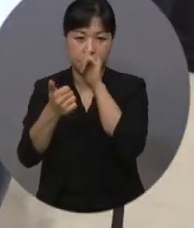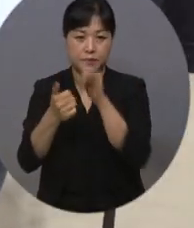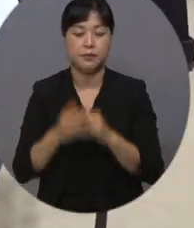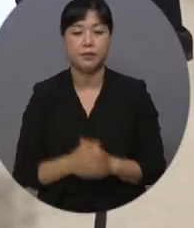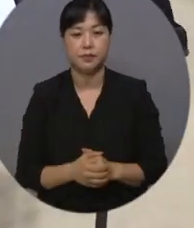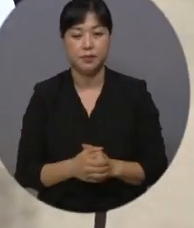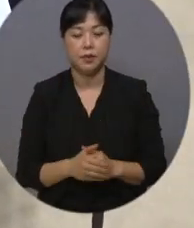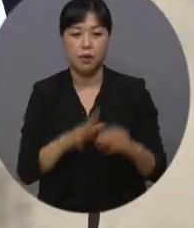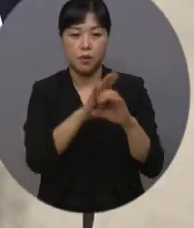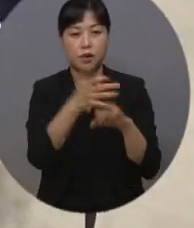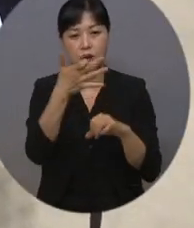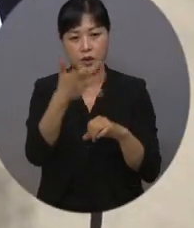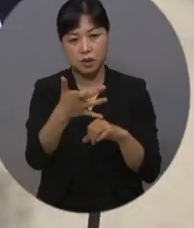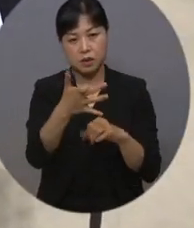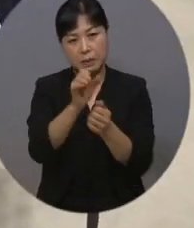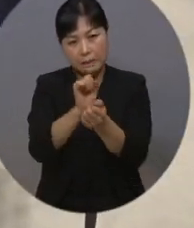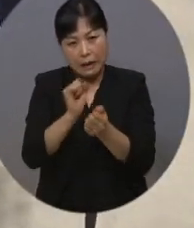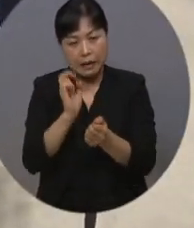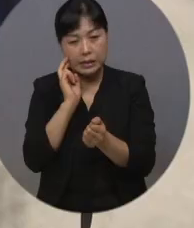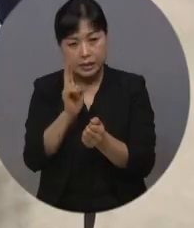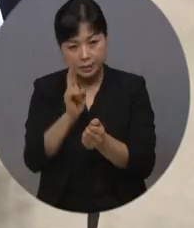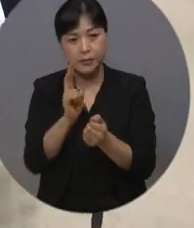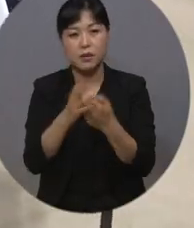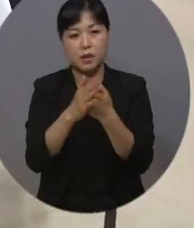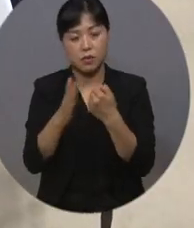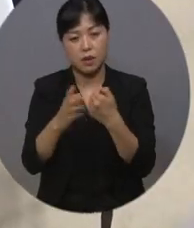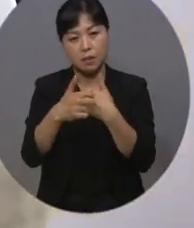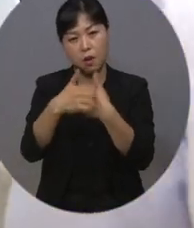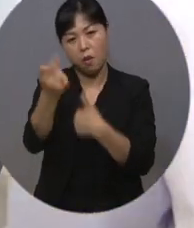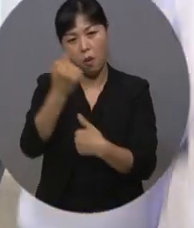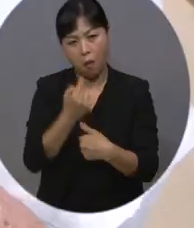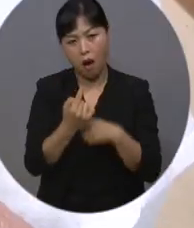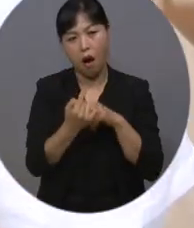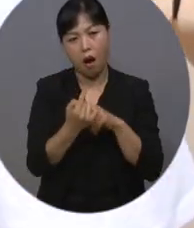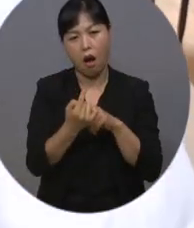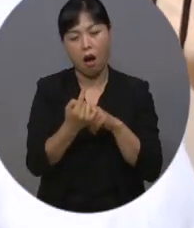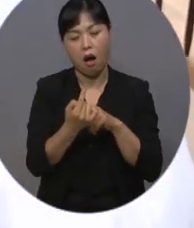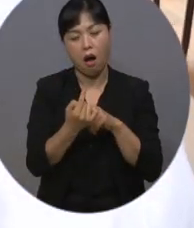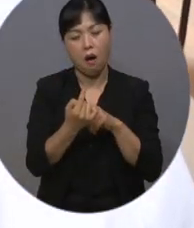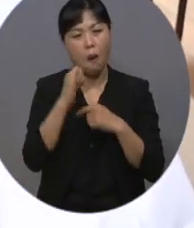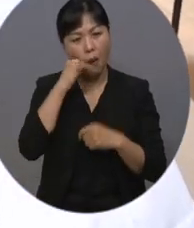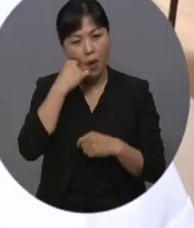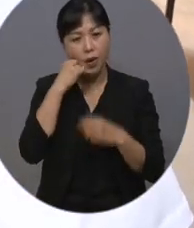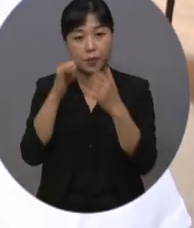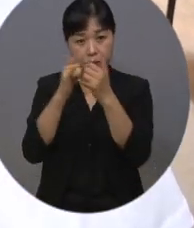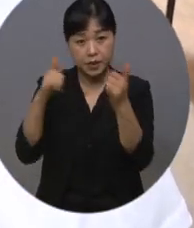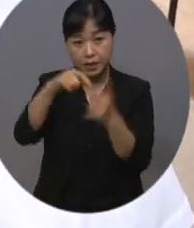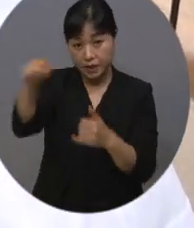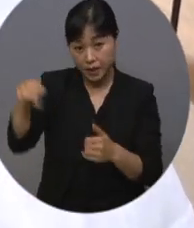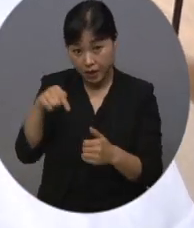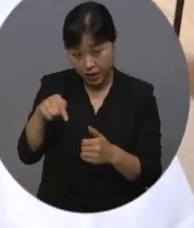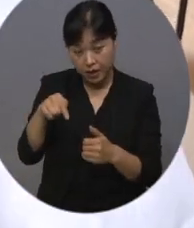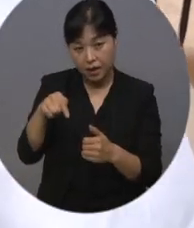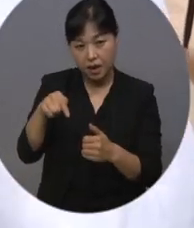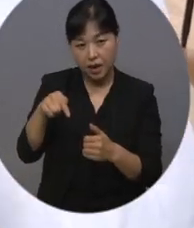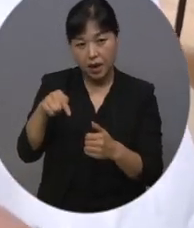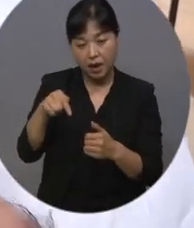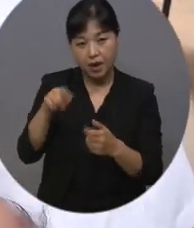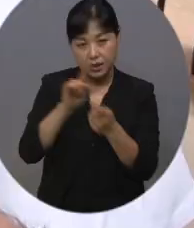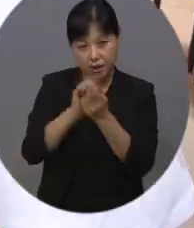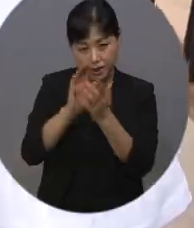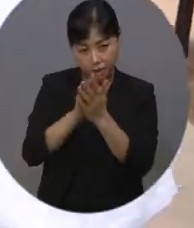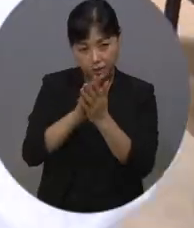코로나19 감염병의 위험까지 더해져 병원 진료에 어려움을 겪는 노인분들에게 찾아가는 의료 서비스가